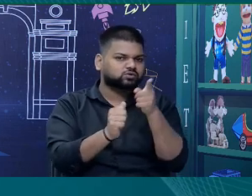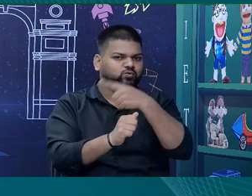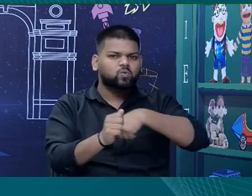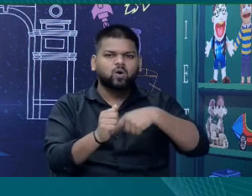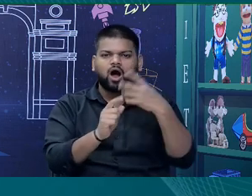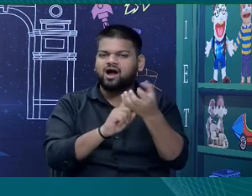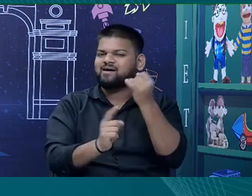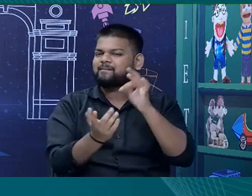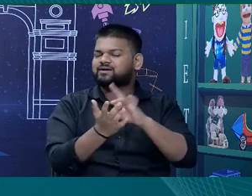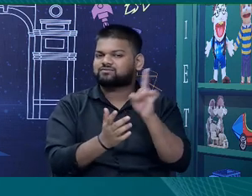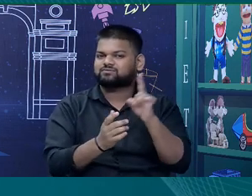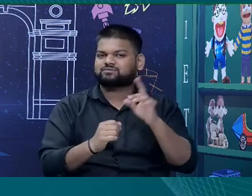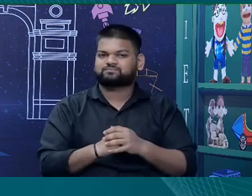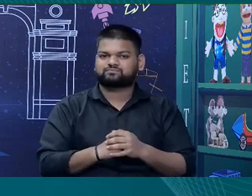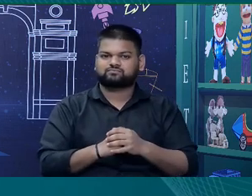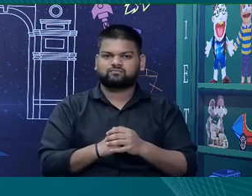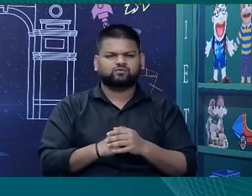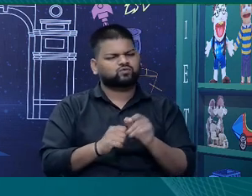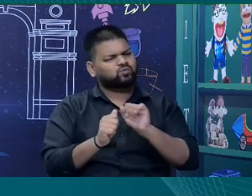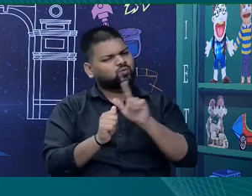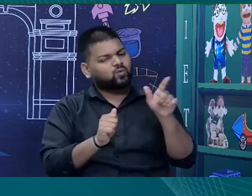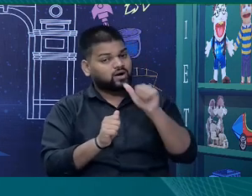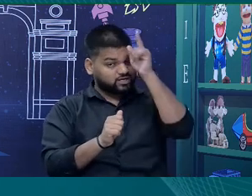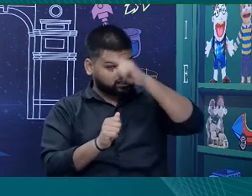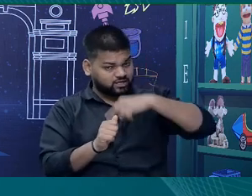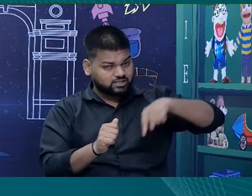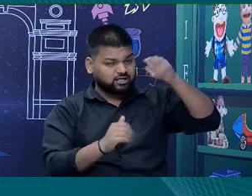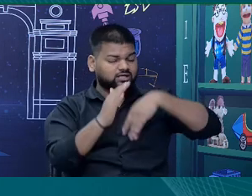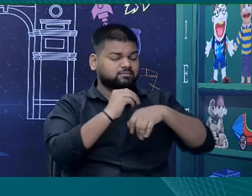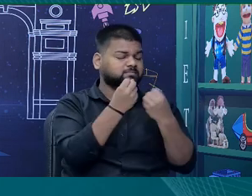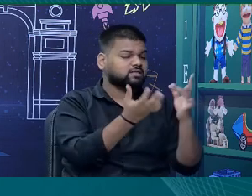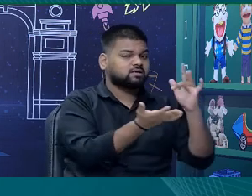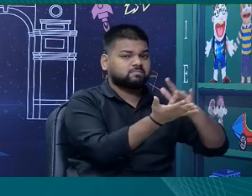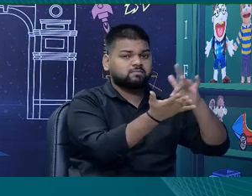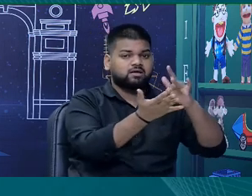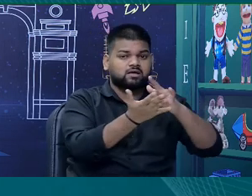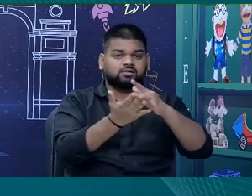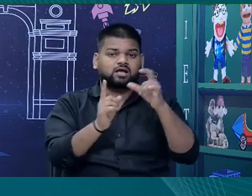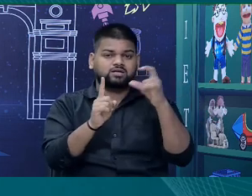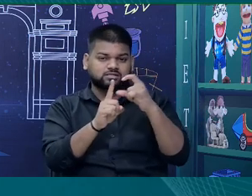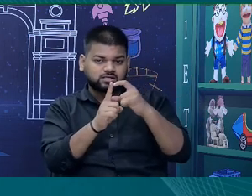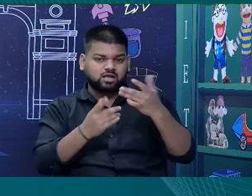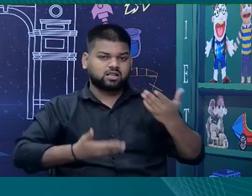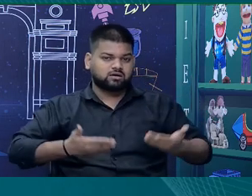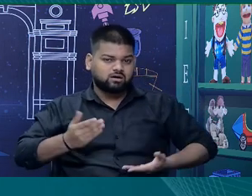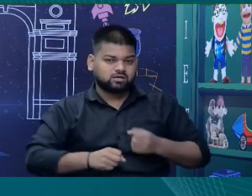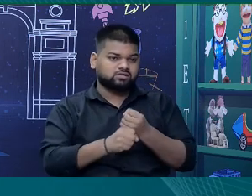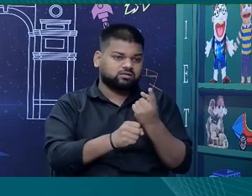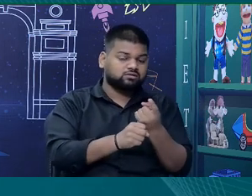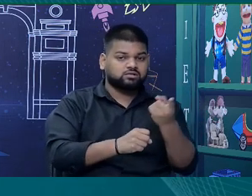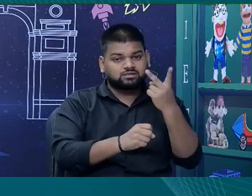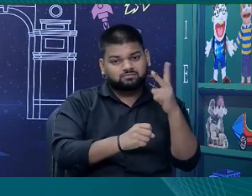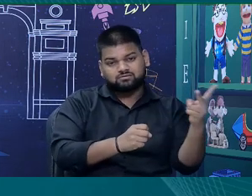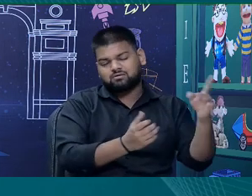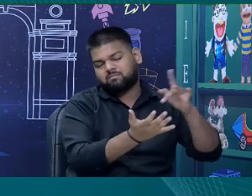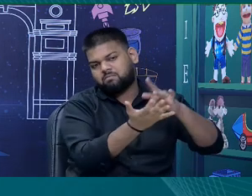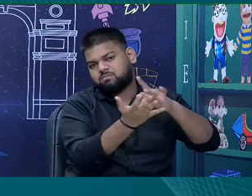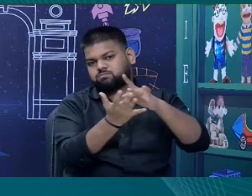सकते हैं पुस्तक ये आपको बता दें सेल्स काउंटर्स अवेलेबल है देश के अलग-अलग हसन में दिल्ली कोलकाता और गुवाहाटी बेंगलुरु अहमदाबाद में